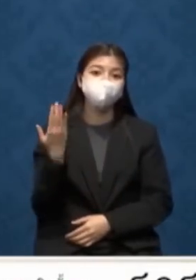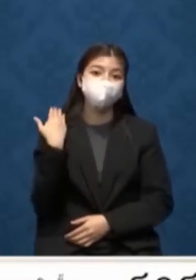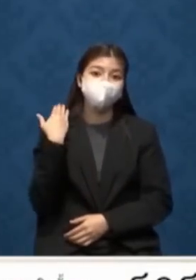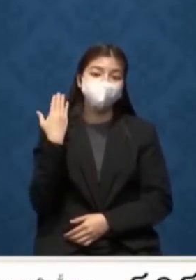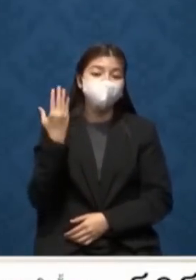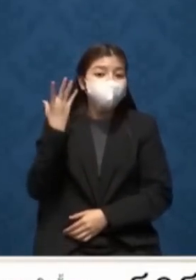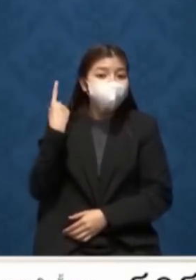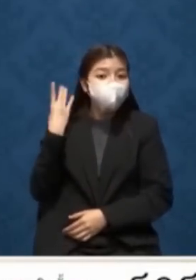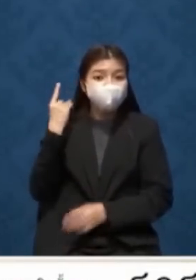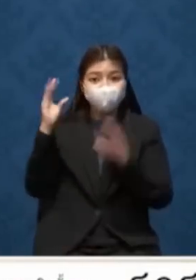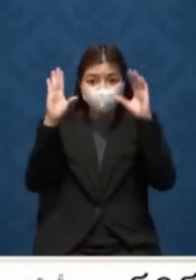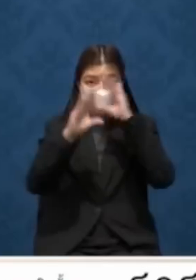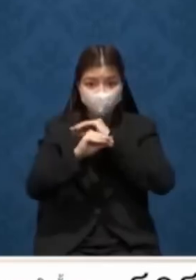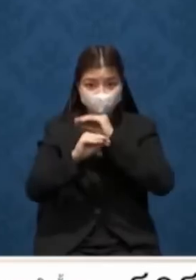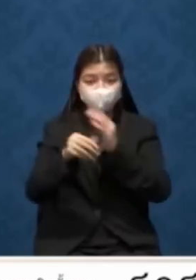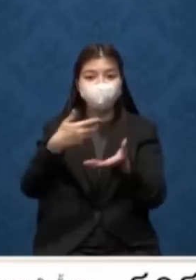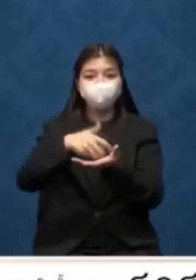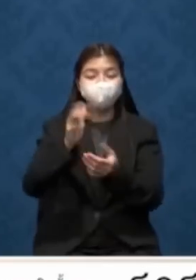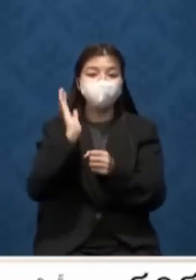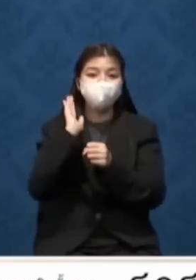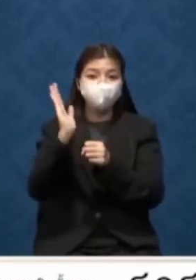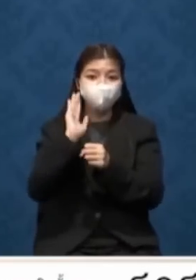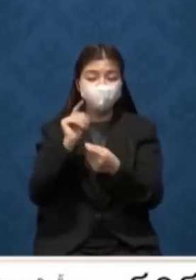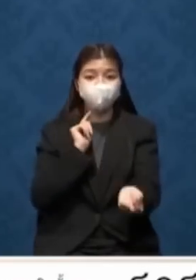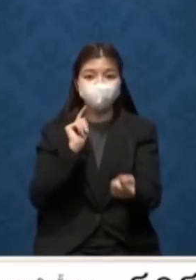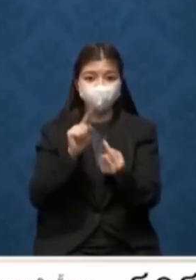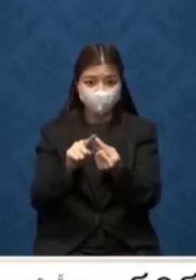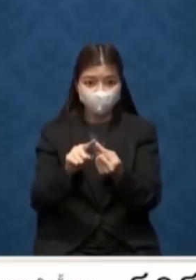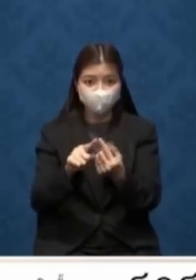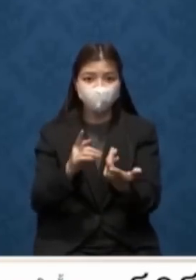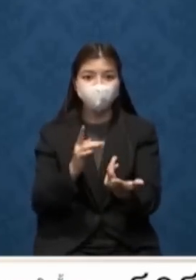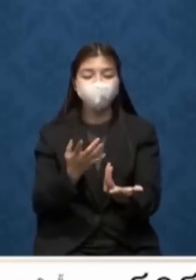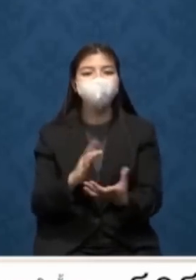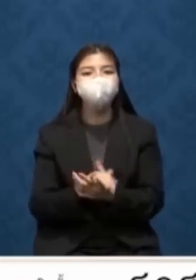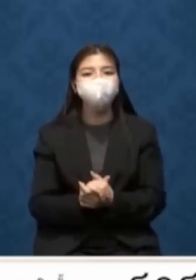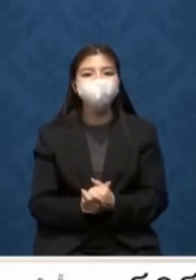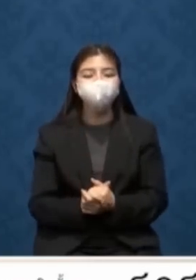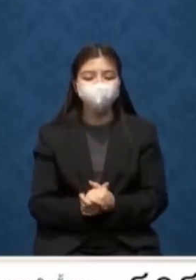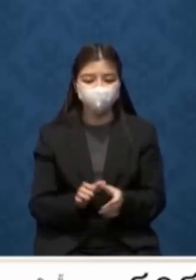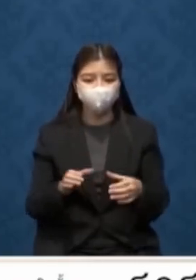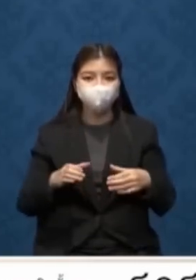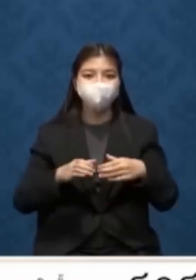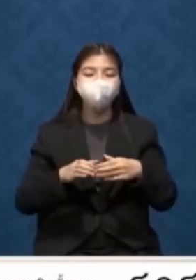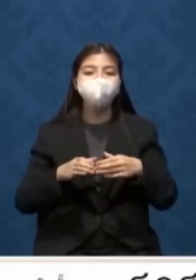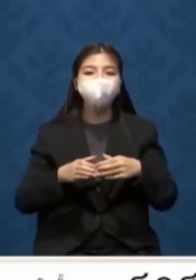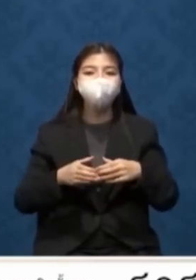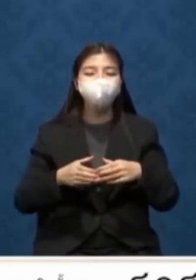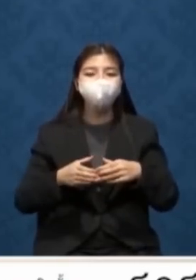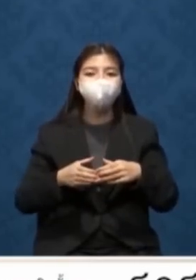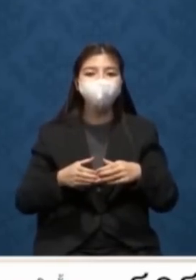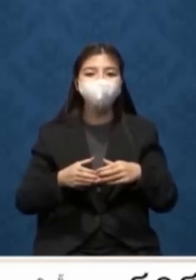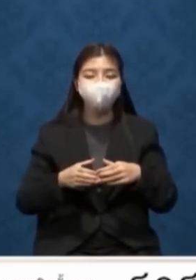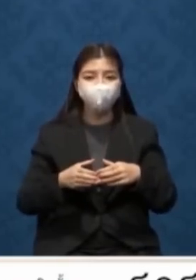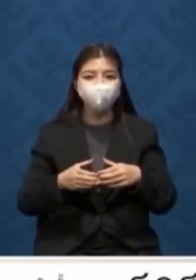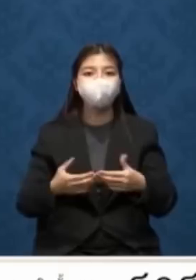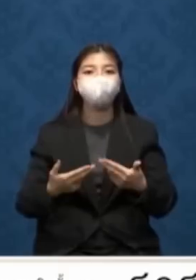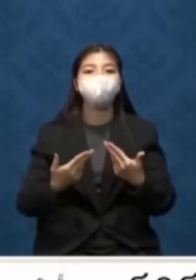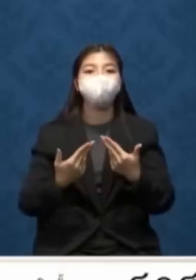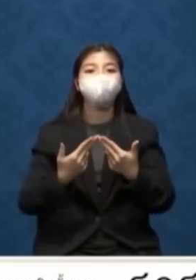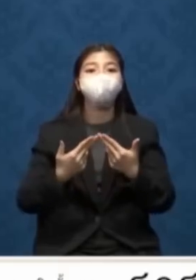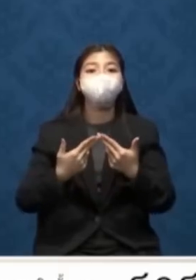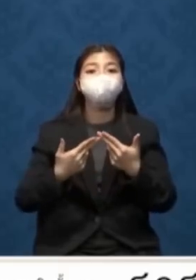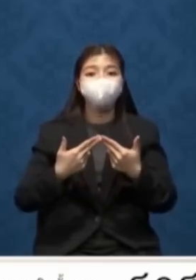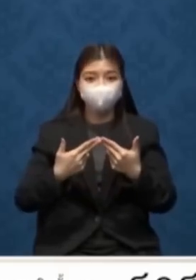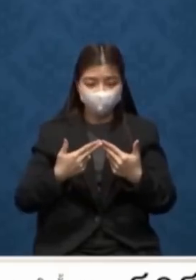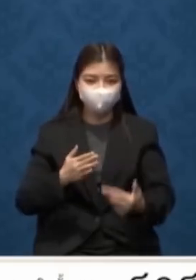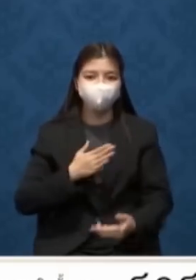มื่อคืนนี้นะครับกรณีที่ท่านมีการกล่าวหาพาดพิงพรรครวมไทยสร้างชาตินะครับซึ่งผมเองนี่เป็นสมาชิกพรร